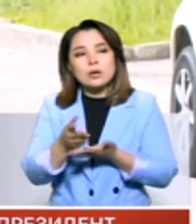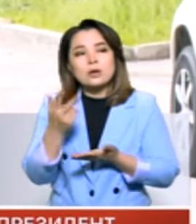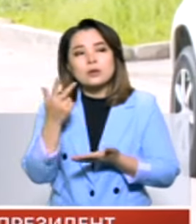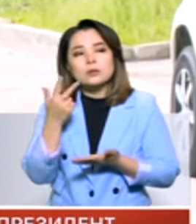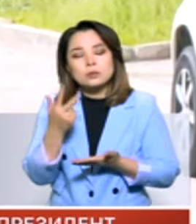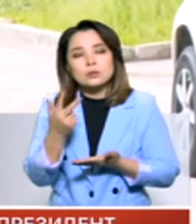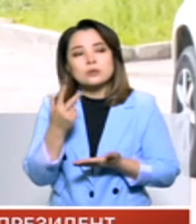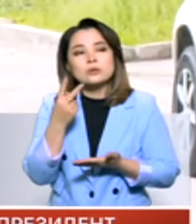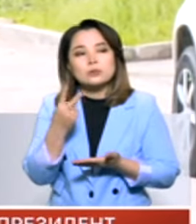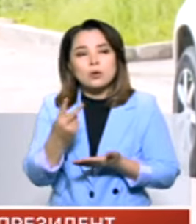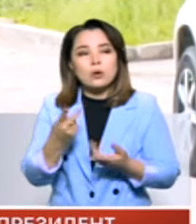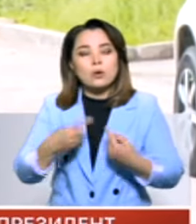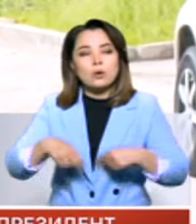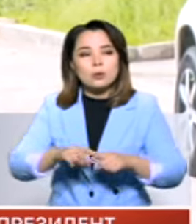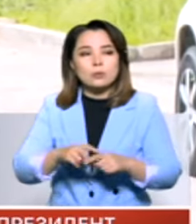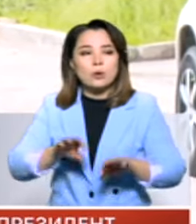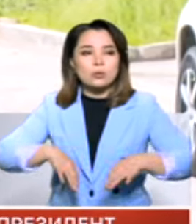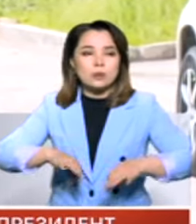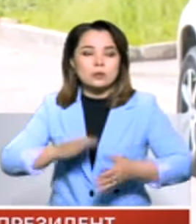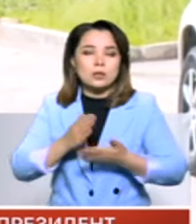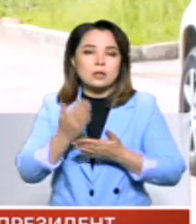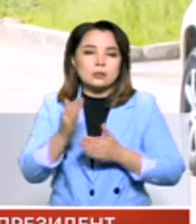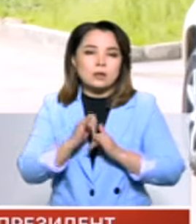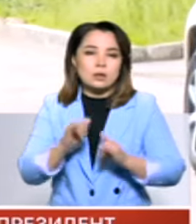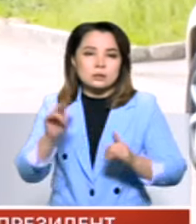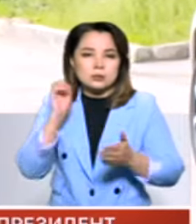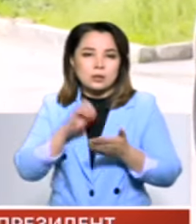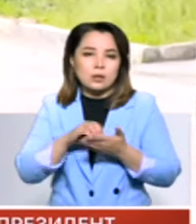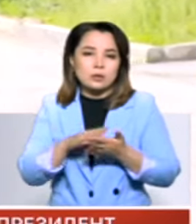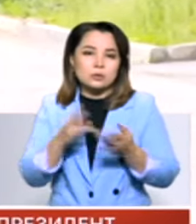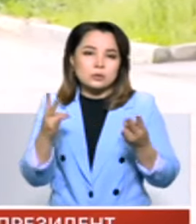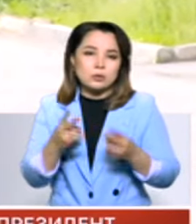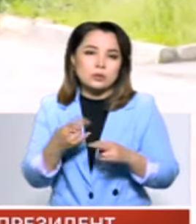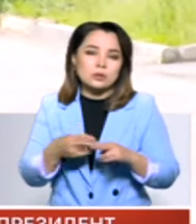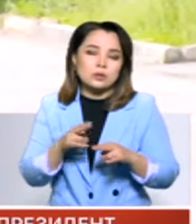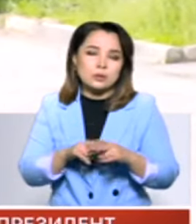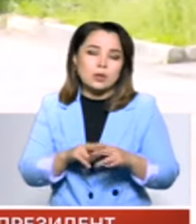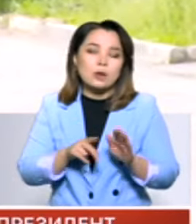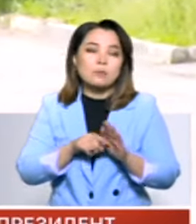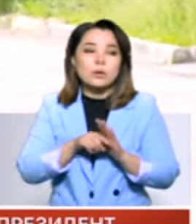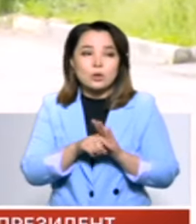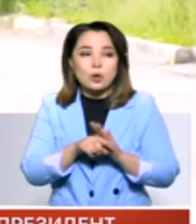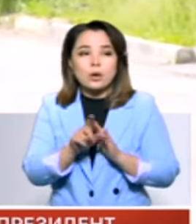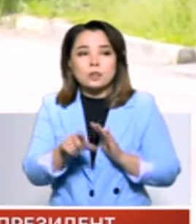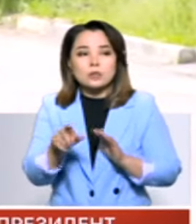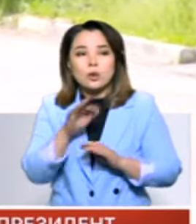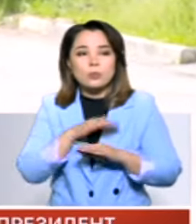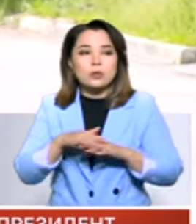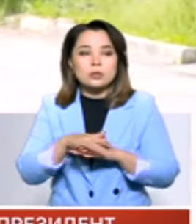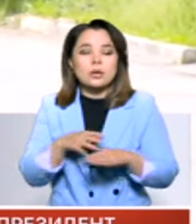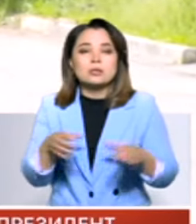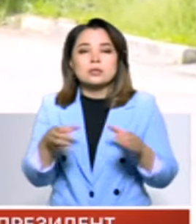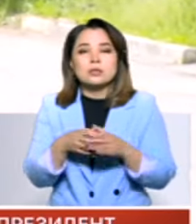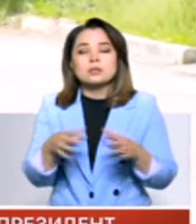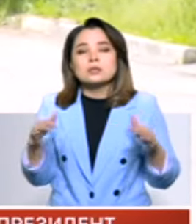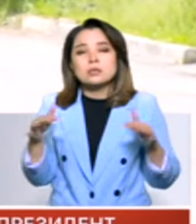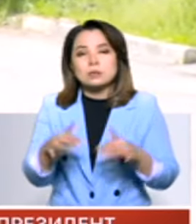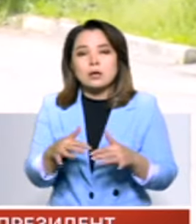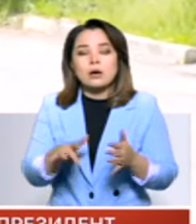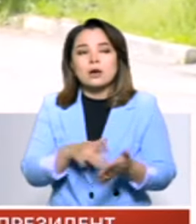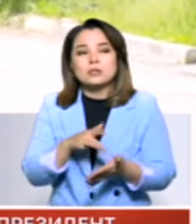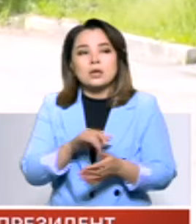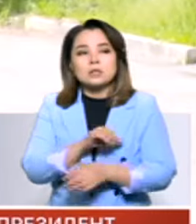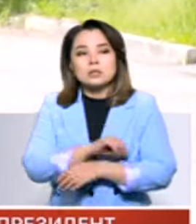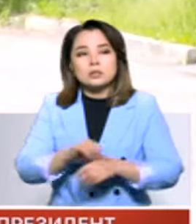2-3 қоғамдық көлік болса, олардың санын арттыру керек. Сонымен қатар метроны адам көп шоғырланатын жерлерге қаланың сыртына